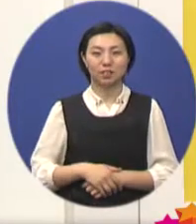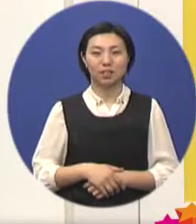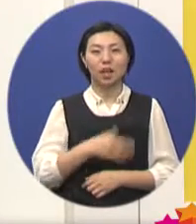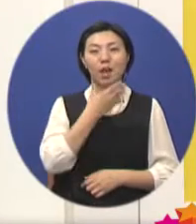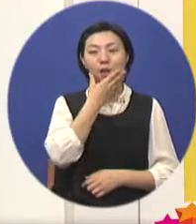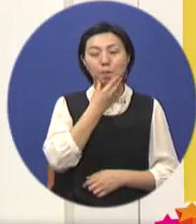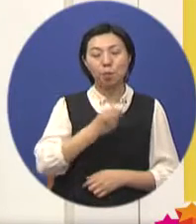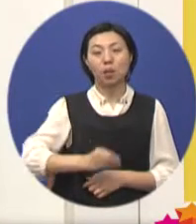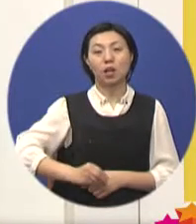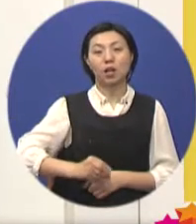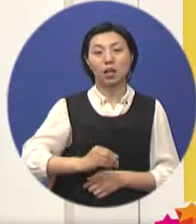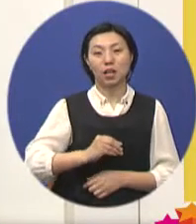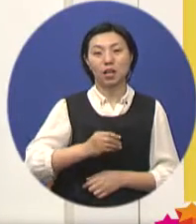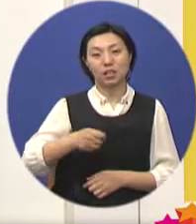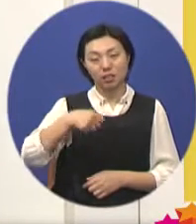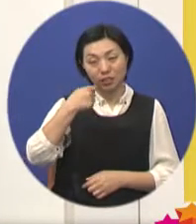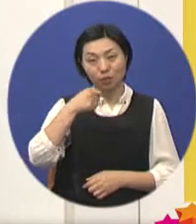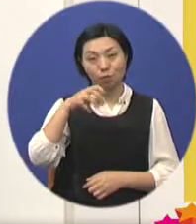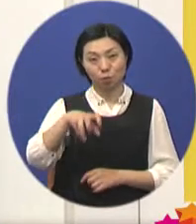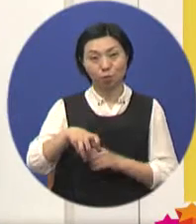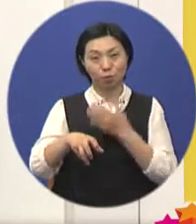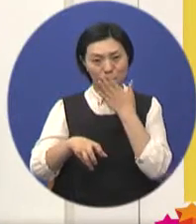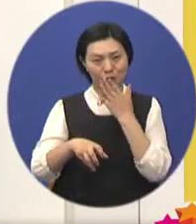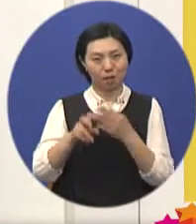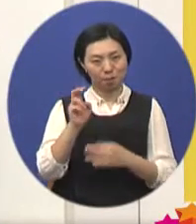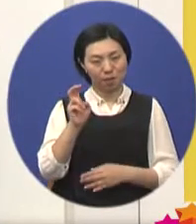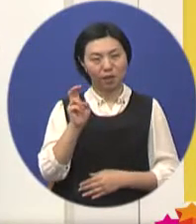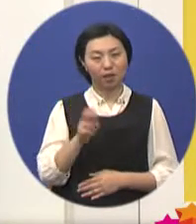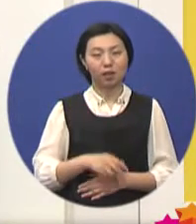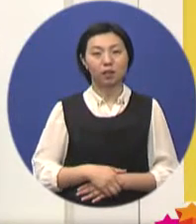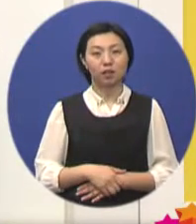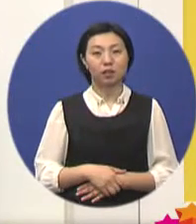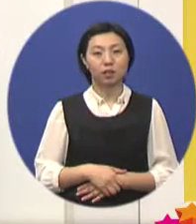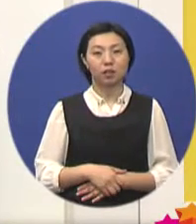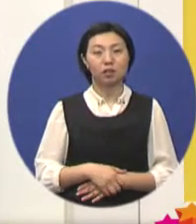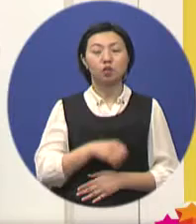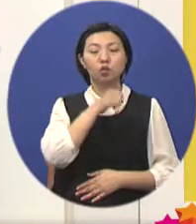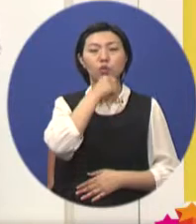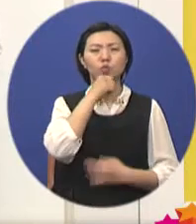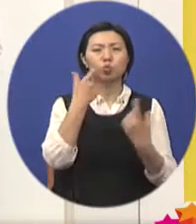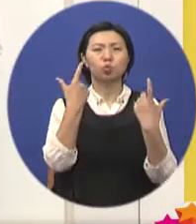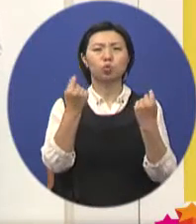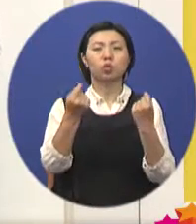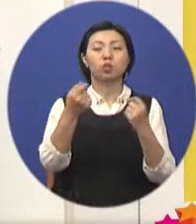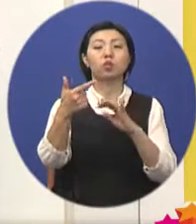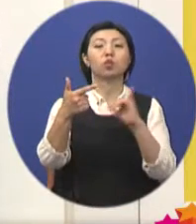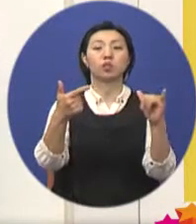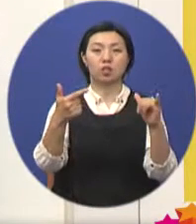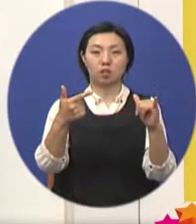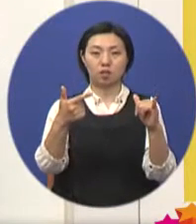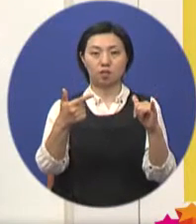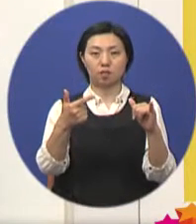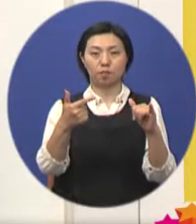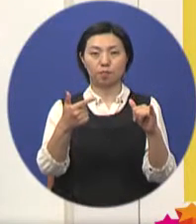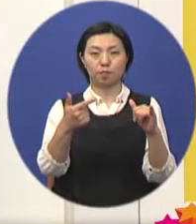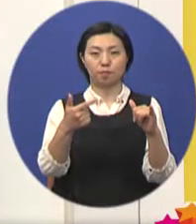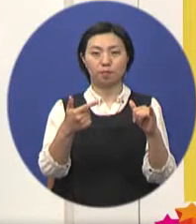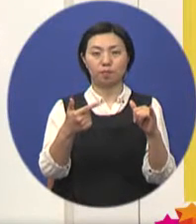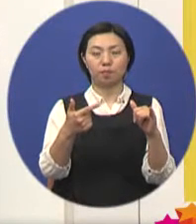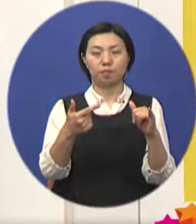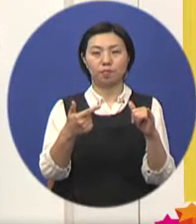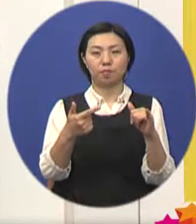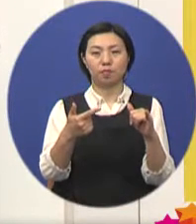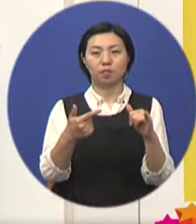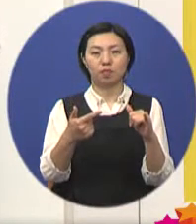식사 자리가 되실 것 네. 같아요. 오늘요. 그 예. 동일한 점수가 6분인가 그렇게 되셨거든요. 네네.